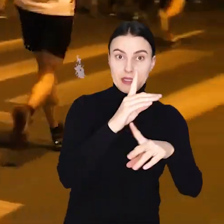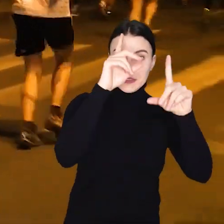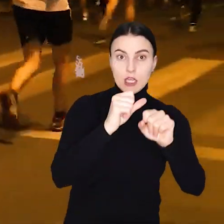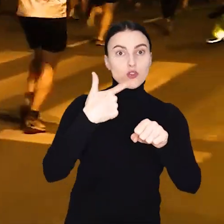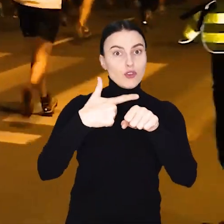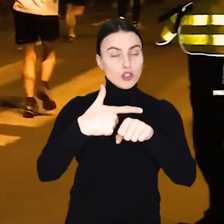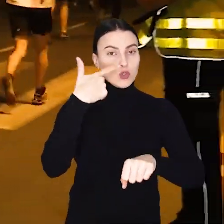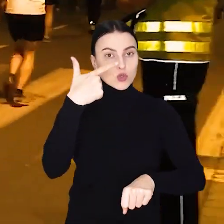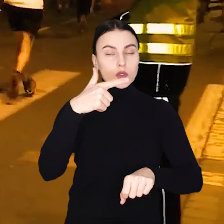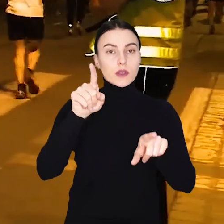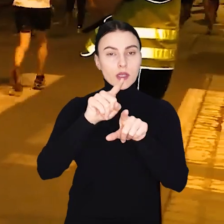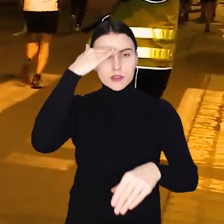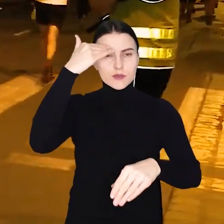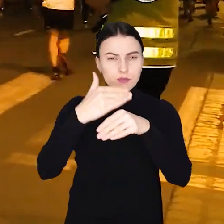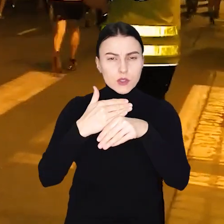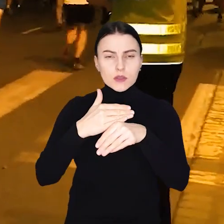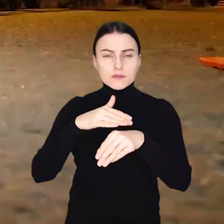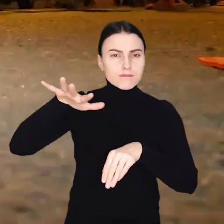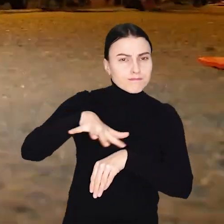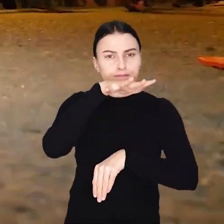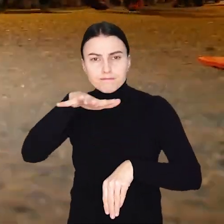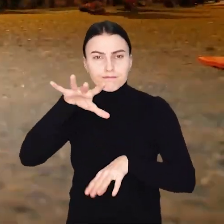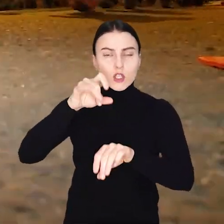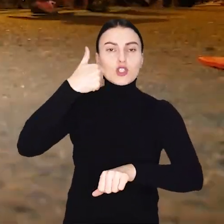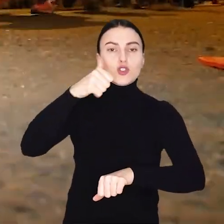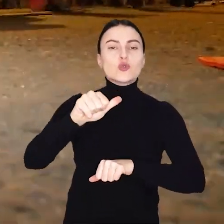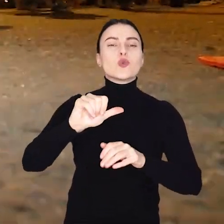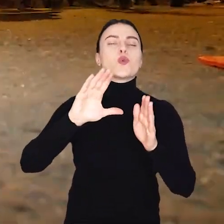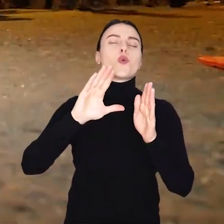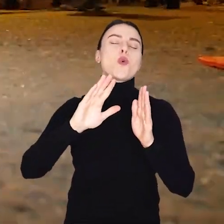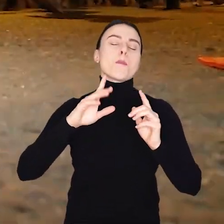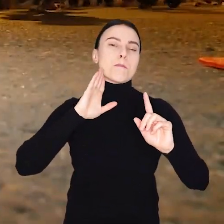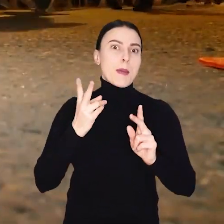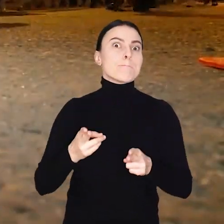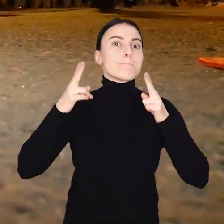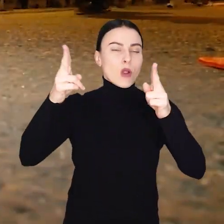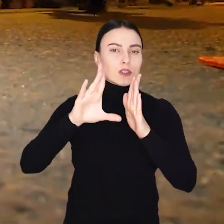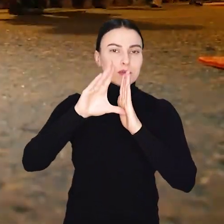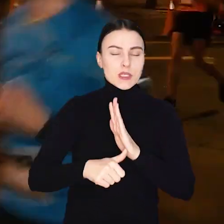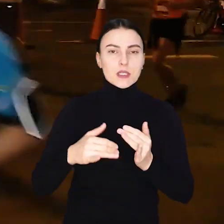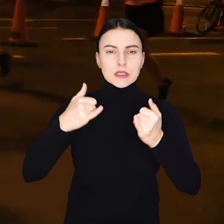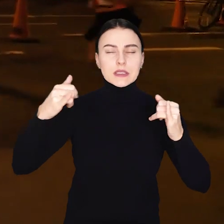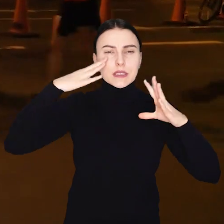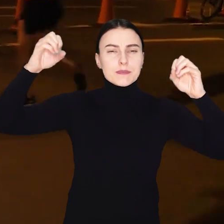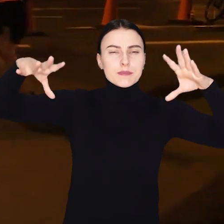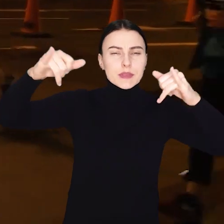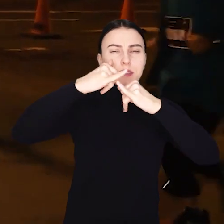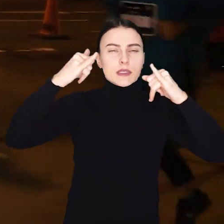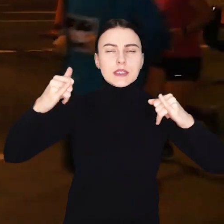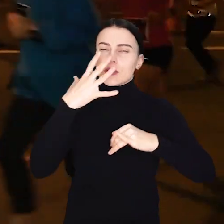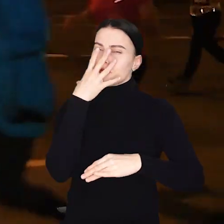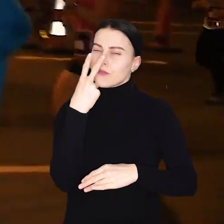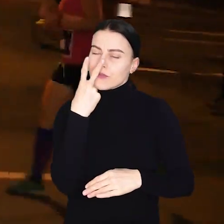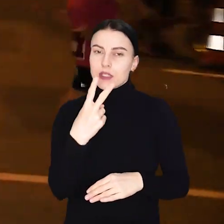21 a 22 i po zmroku przemierzają ulice miasta 100 mostów. Trasa mieni się od iluminacji i